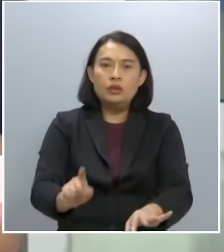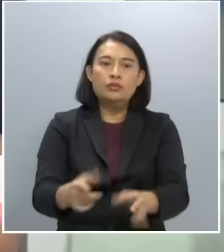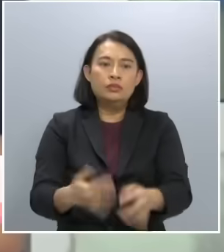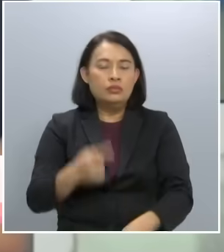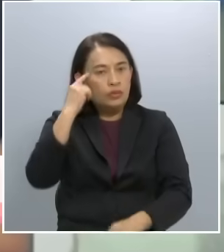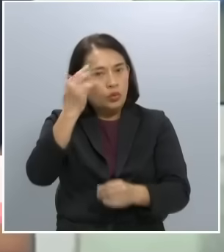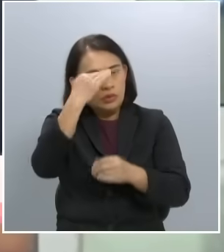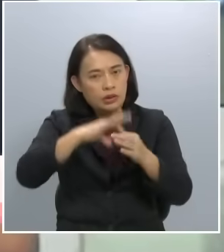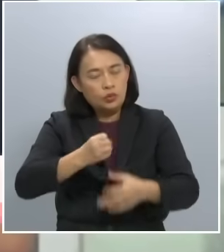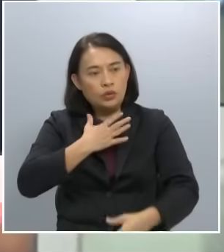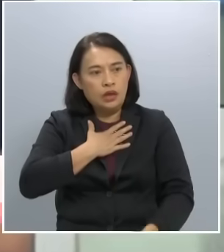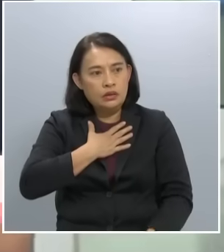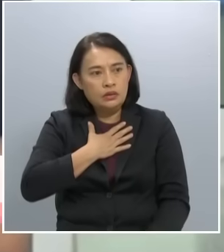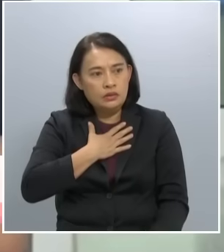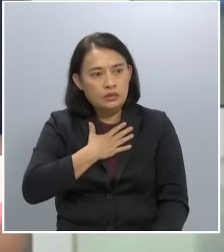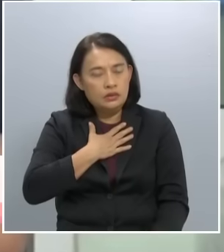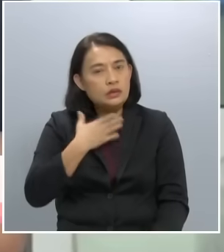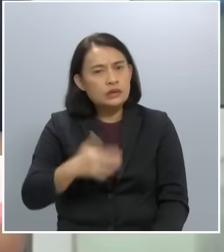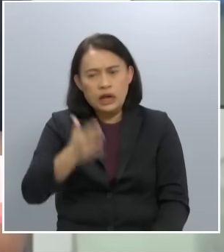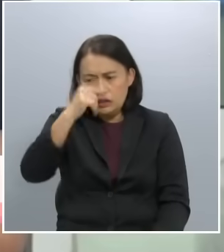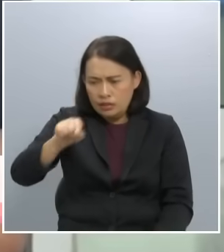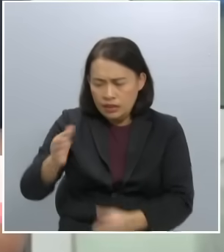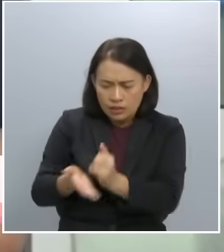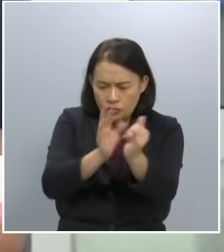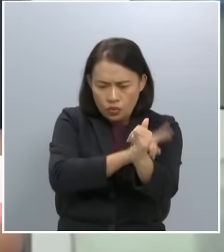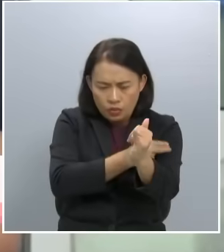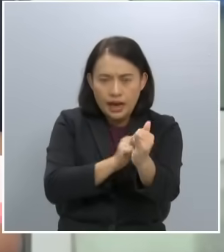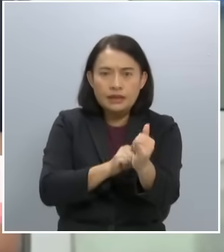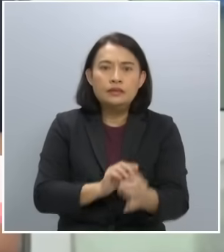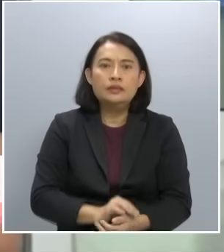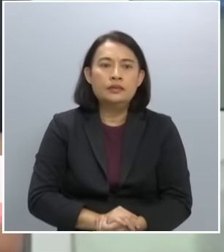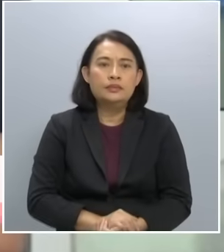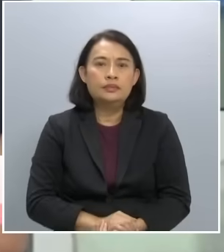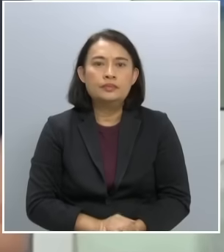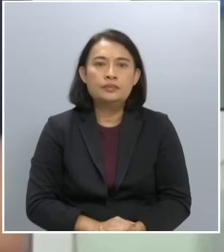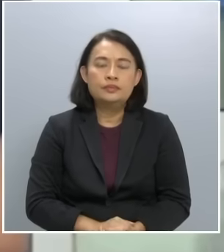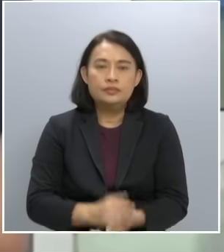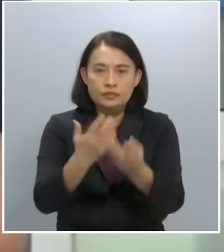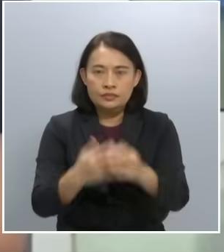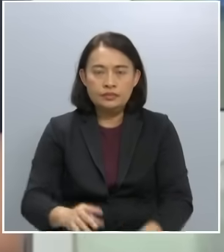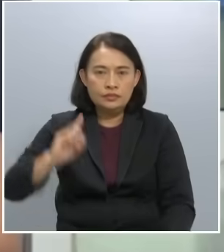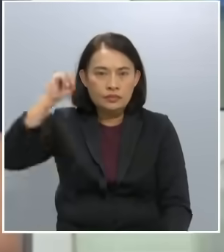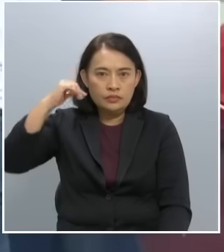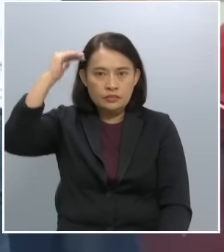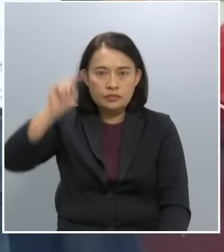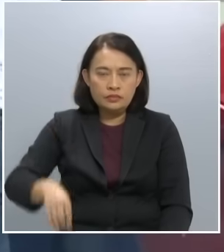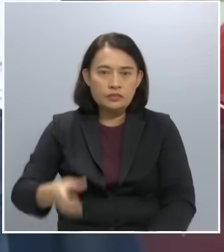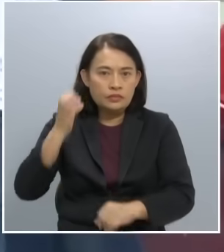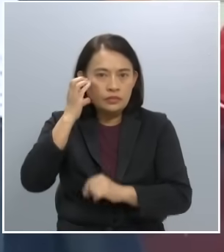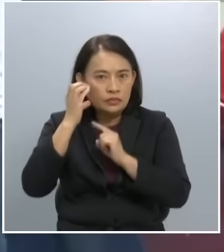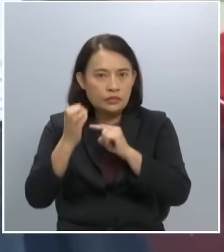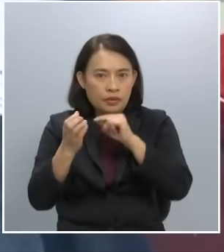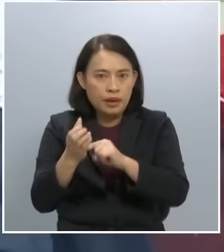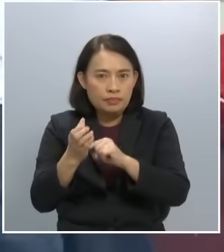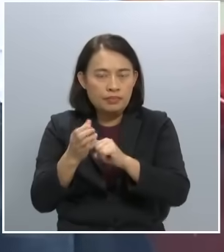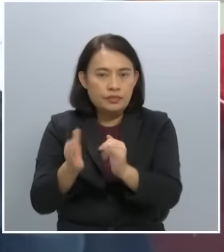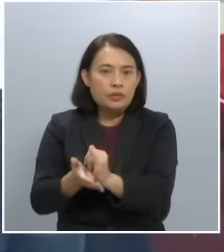นั้นตกใจมากนะครับแล้วก็บอกว่าแล้วทำไมถึงไม่เอาพี่สาวหนูนี่ไปส่งส่งโรงพยาบาลจากนั้นแฟนพี่สาวเนี่ยตัดสายทิ้งและนำพี่สาวไป